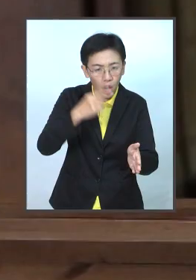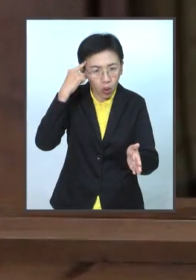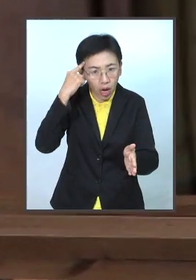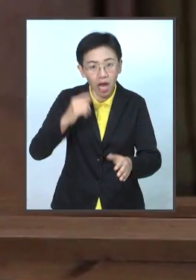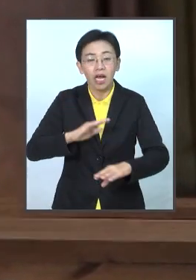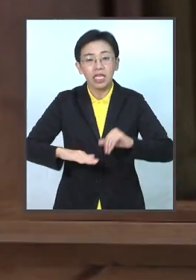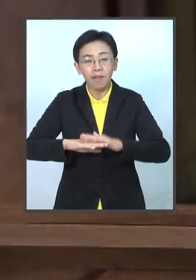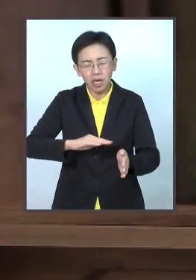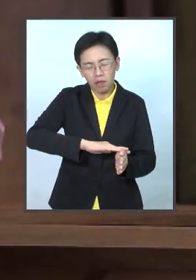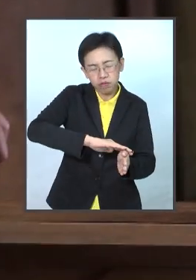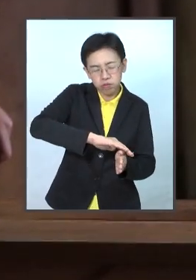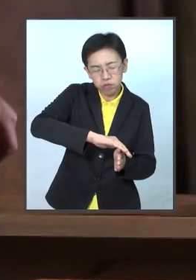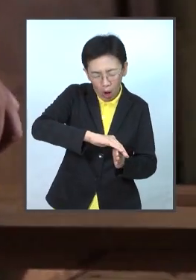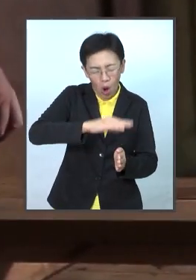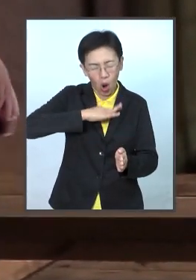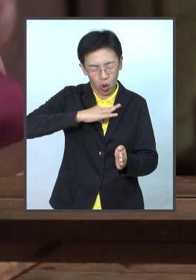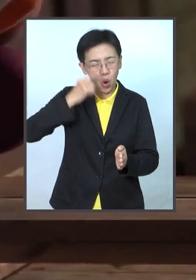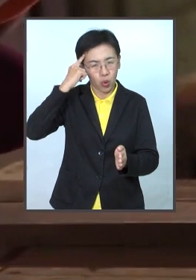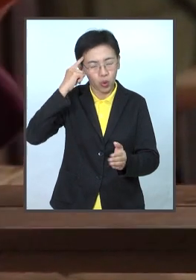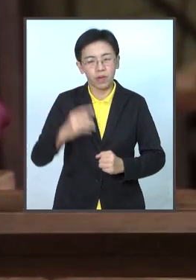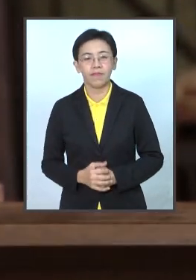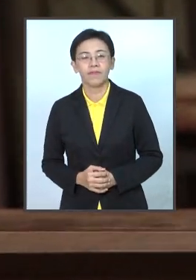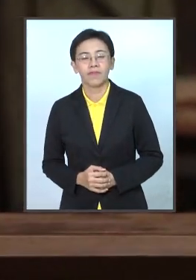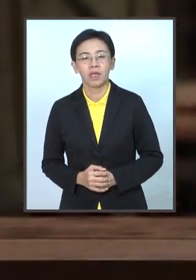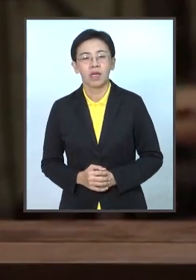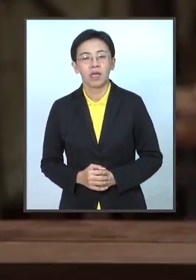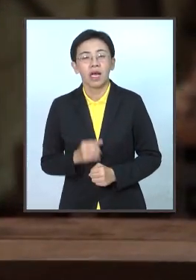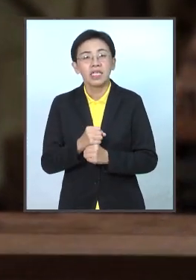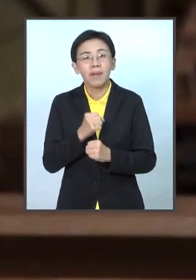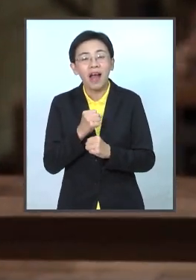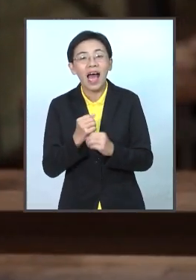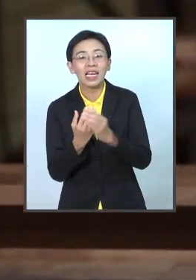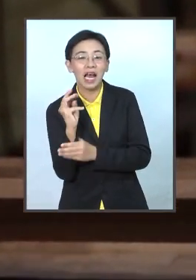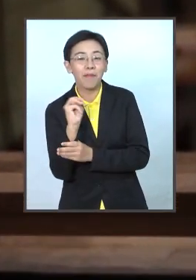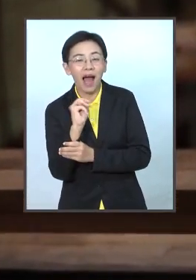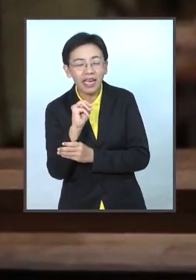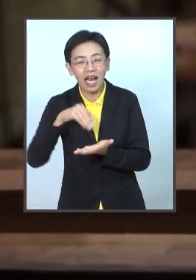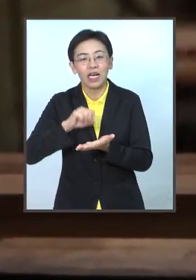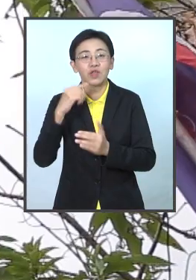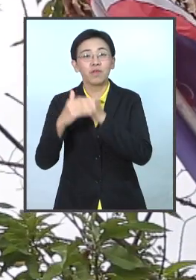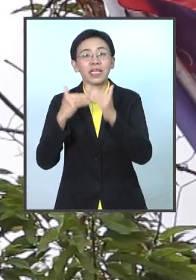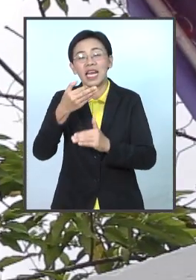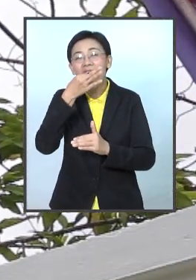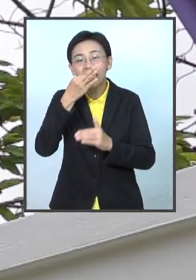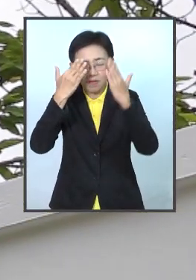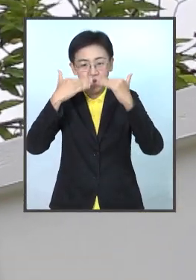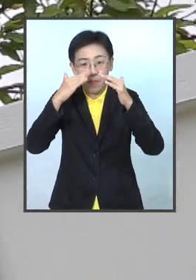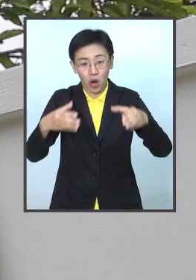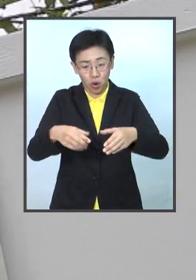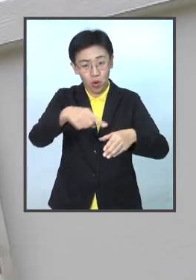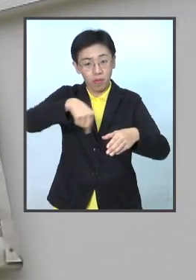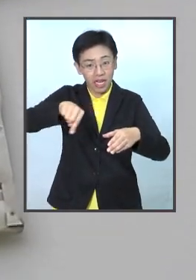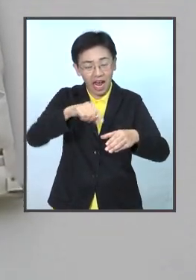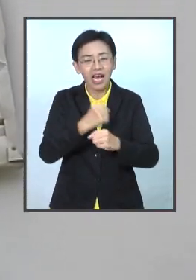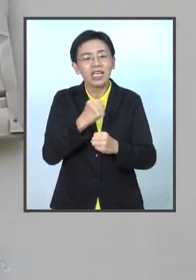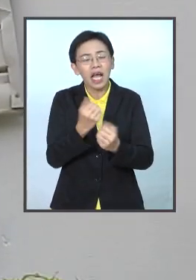ารู้ คุณผู้ชมคะช่างไม้จากศูนย์พัฒนาอาชีพคนตาบอดกลุ่มนี้ไม่เพียงแต่ผลิตเฟอร์นิเจอร์ไม้ทั่